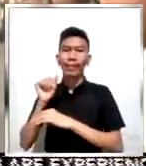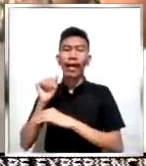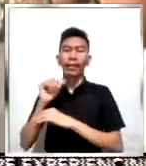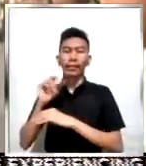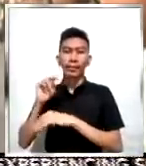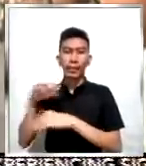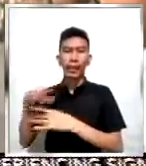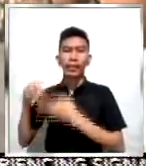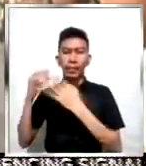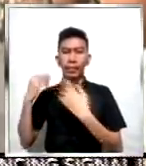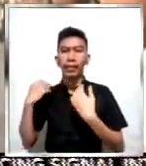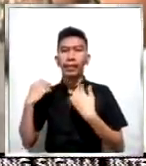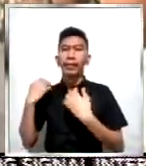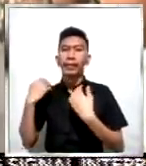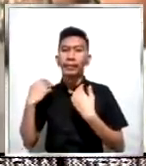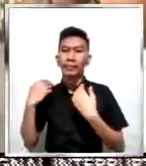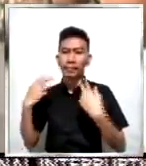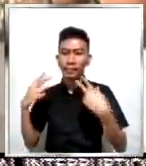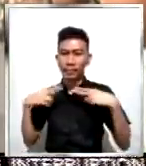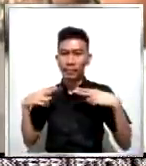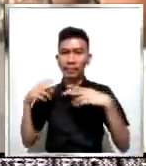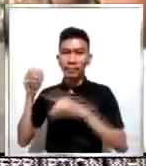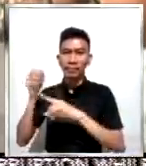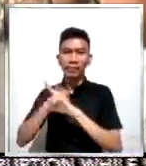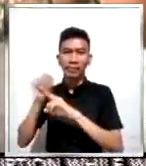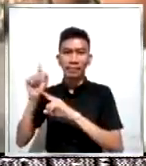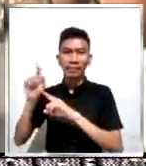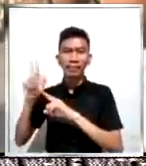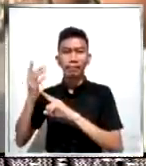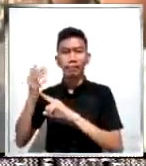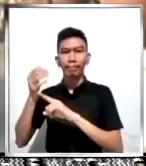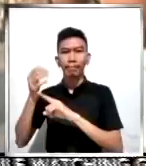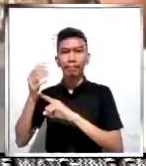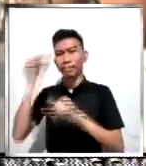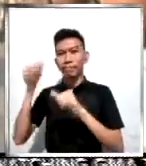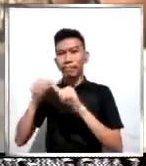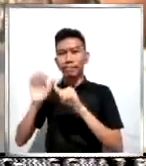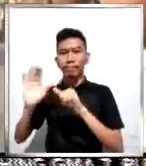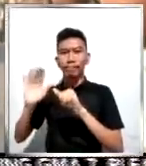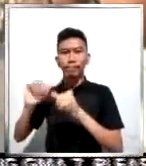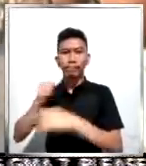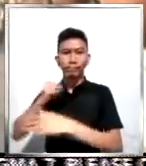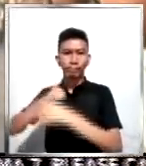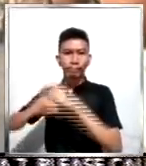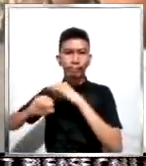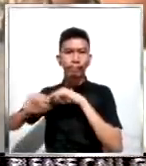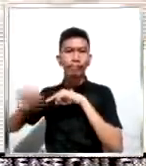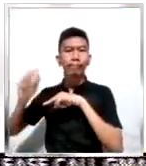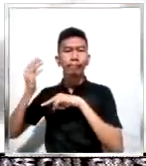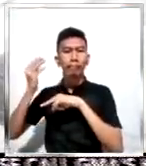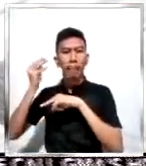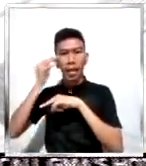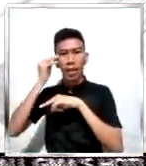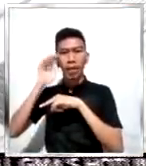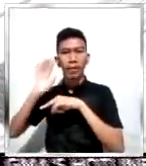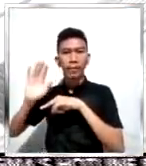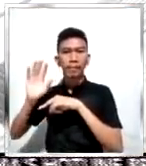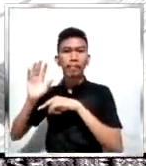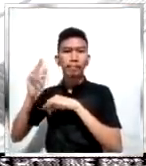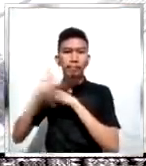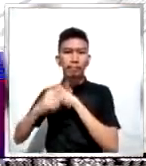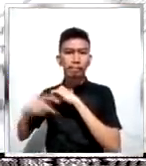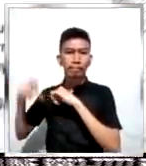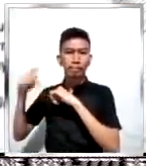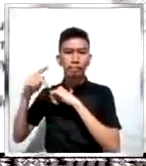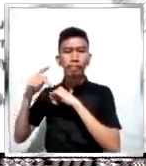11 para gunitain ang araw ng kapanganakan ni dating Pangulong Ferdinand Marcos sa naturang probinsya. Sinubukan ng GMA News